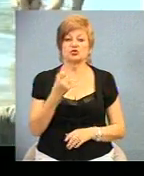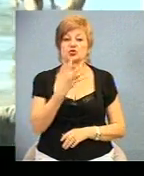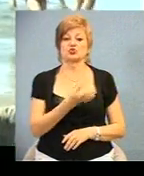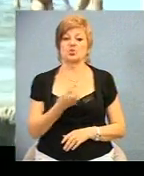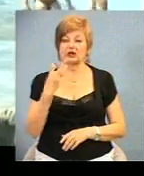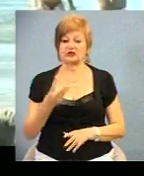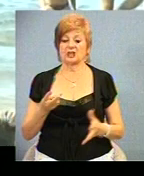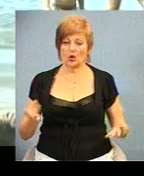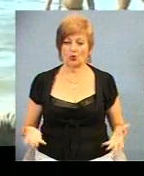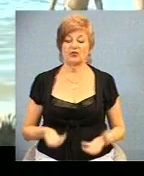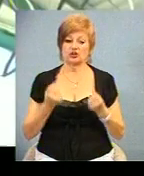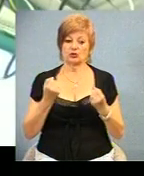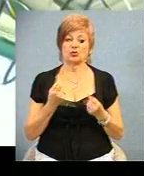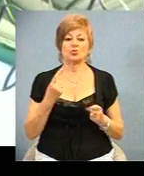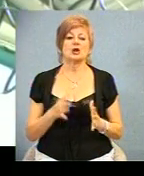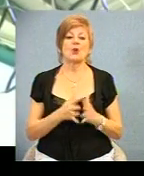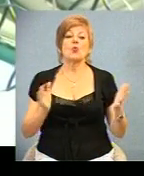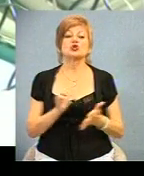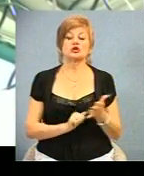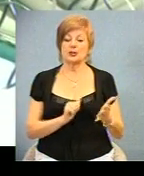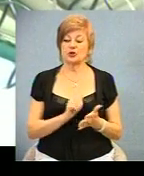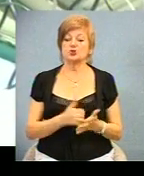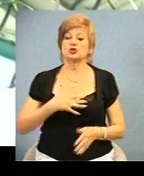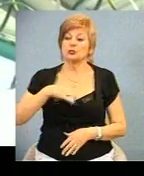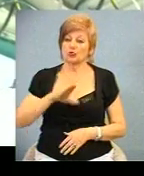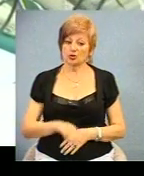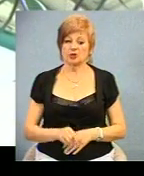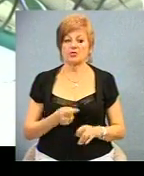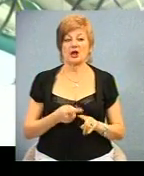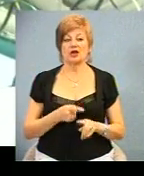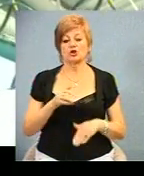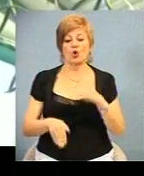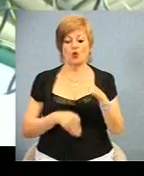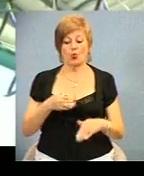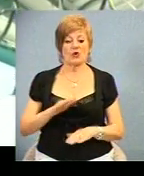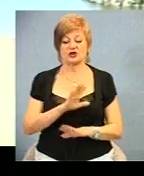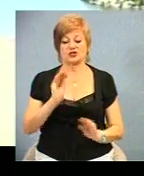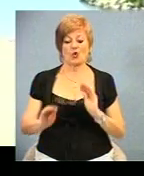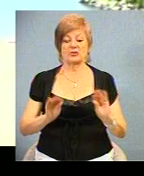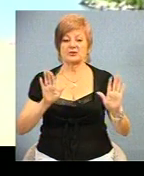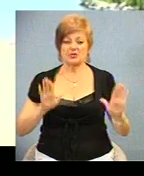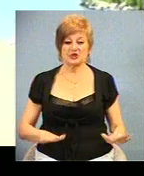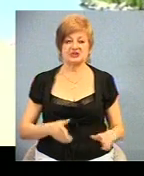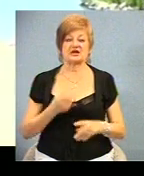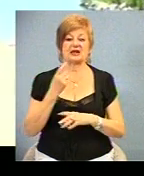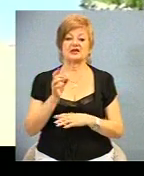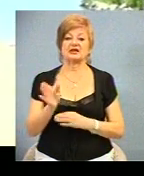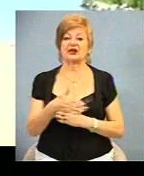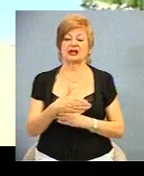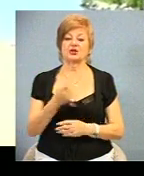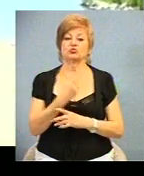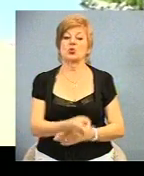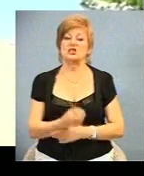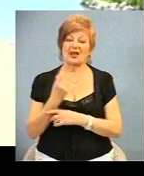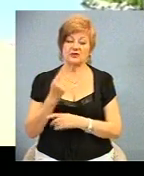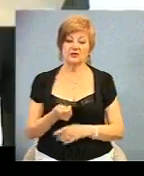вдалося врятувати. Однією з найпоширеніших причин загибелі громадян рятувальники називають купання в необладнаних місцях та вилов риби. Попри систематичне